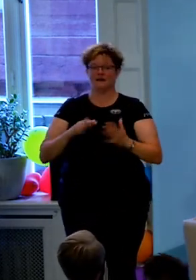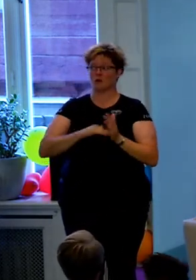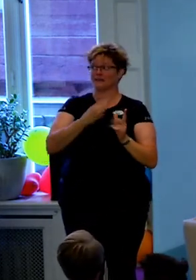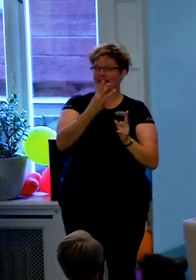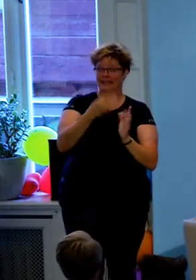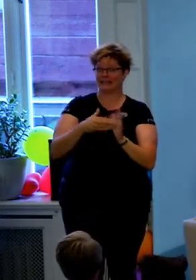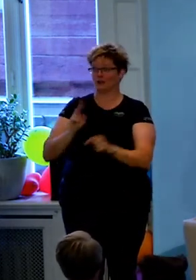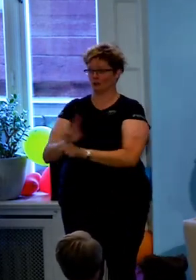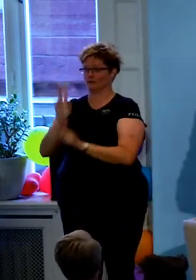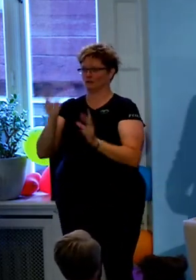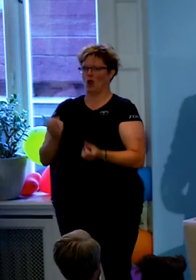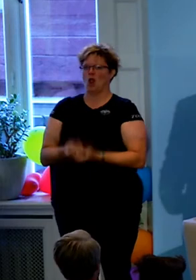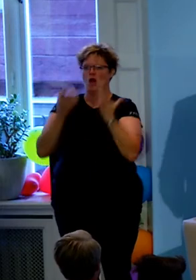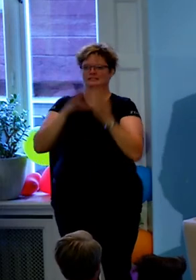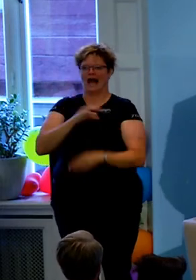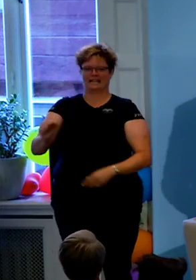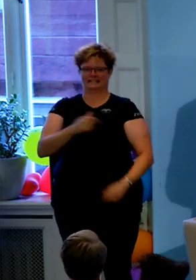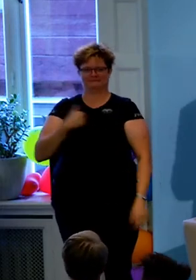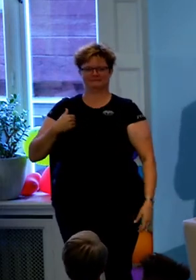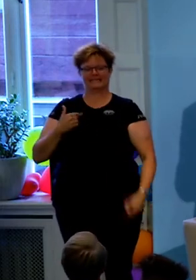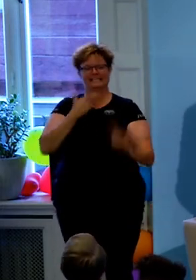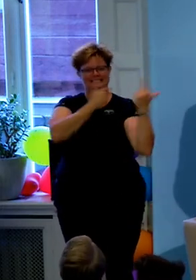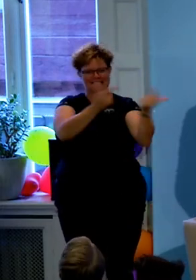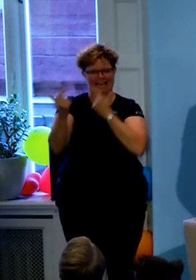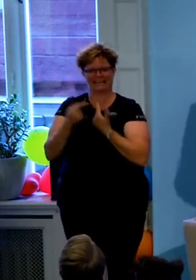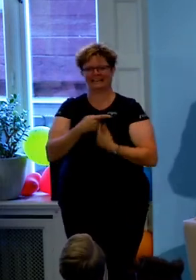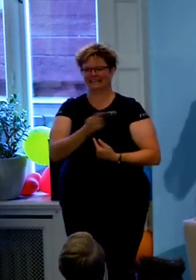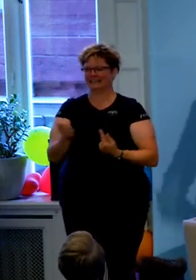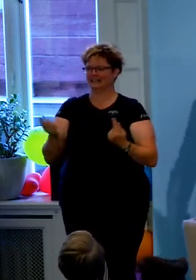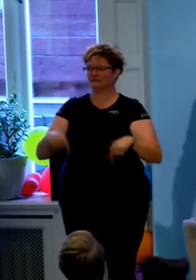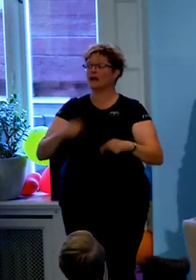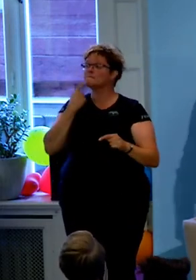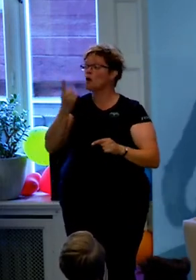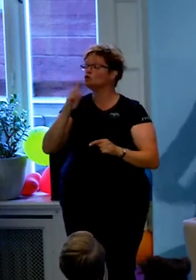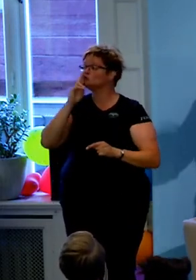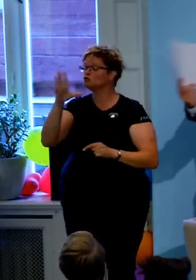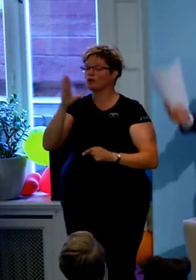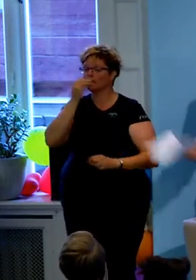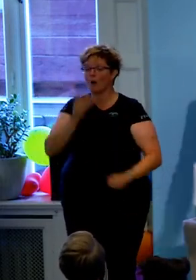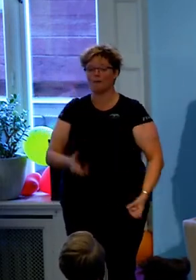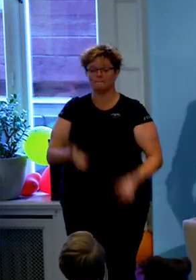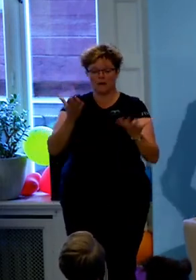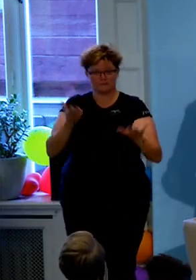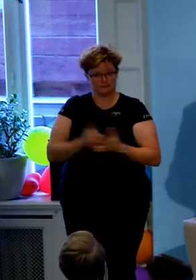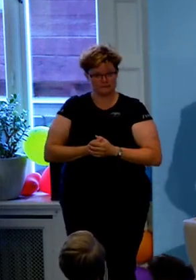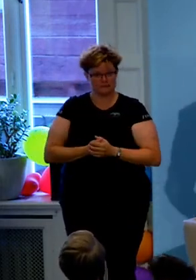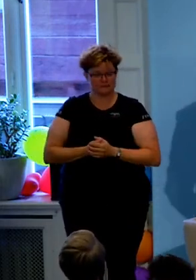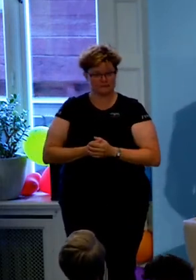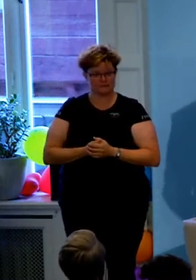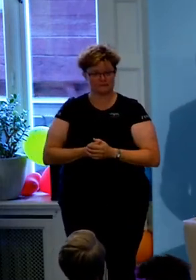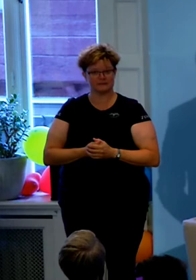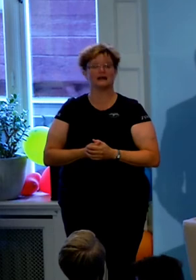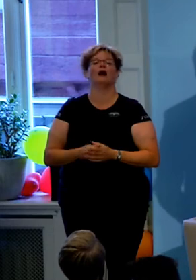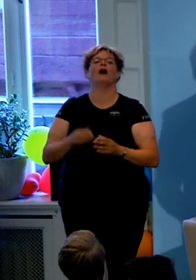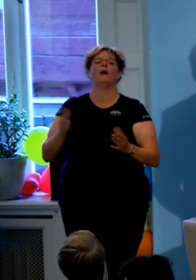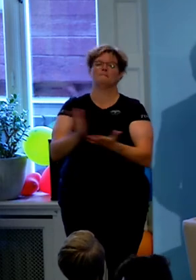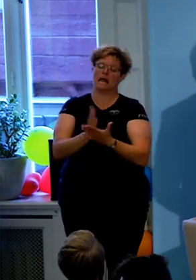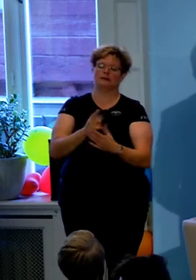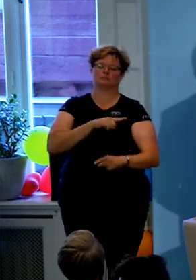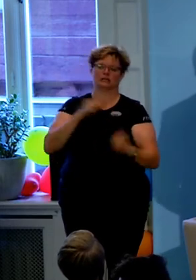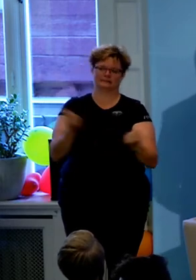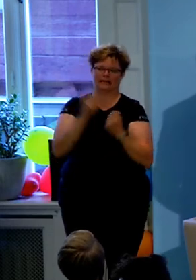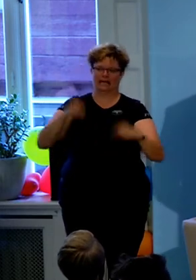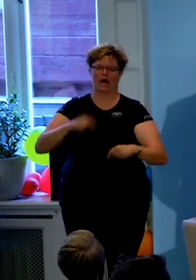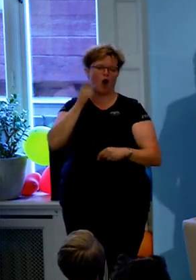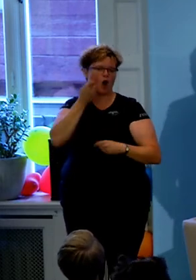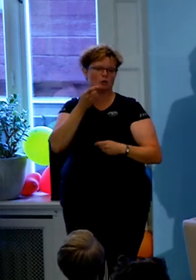3 till 12. Det är så vi löser det hela. Tack för att ni är till. Imorgon blir det nytt morgonmöte. Och däremellan blir det fantastiskt mycket spännande